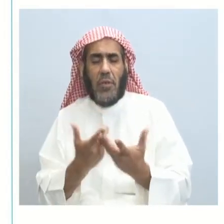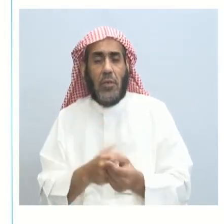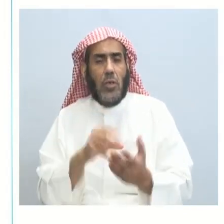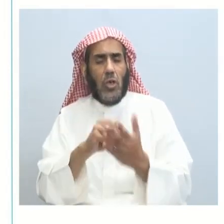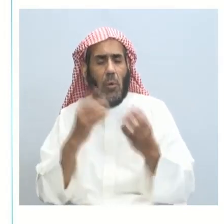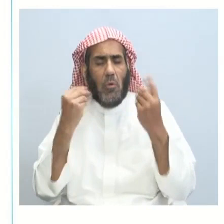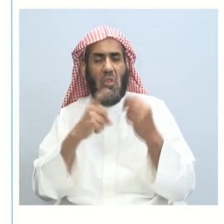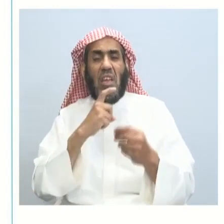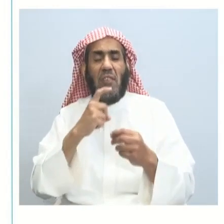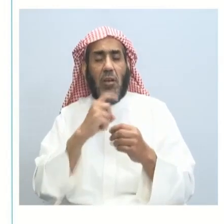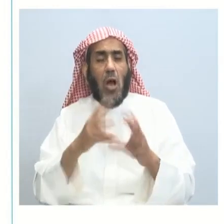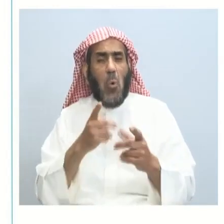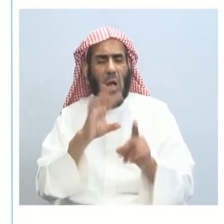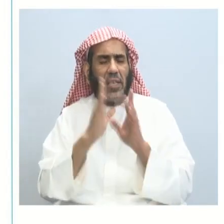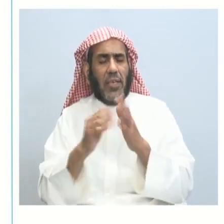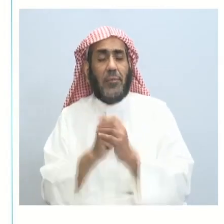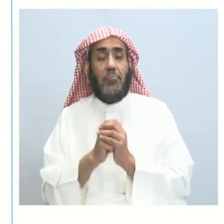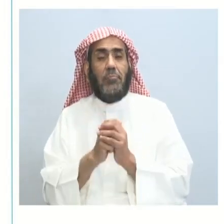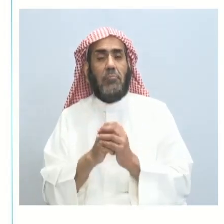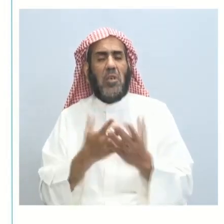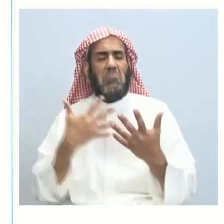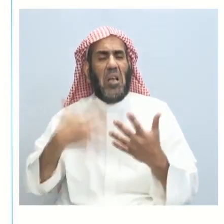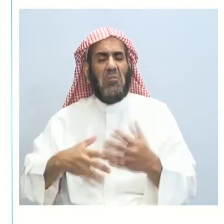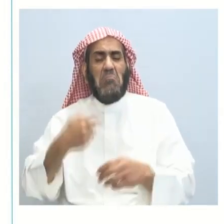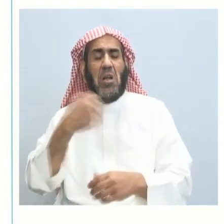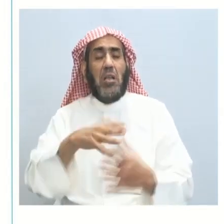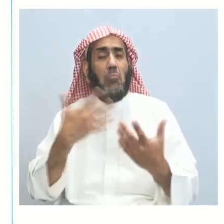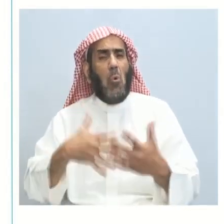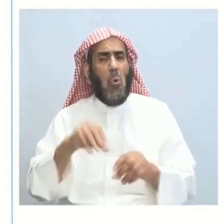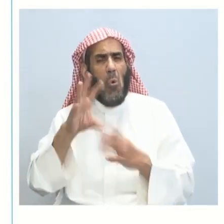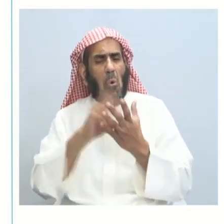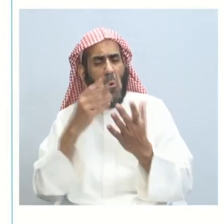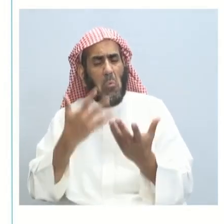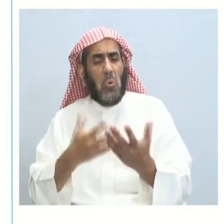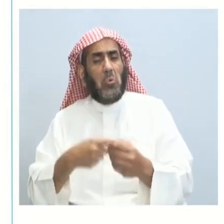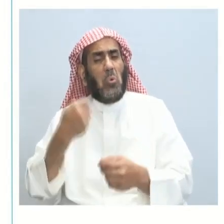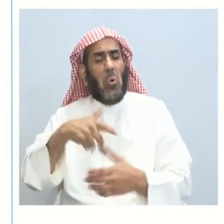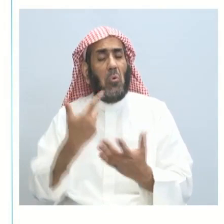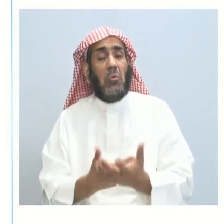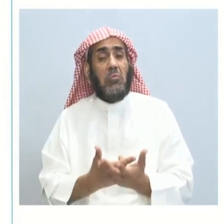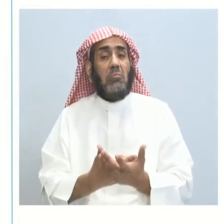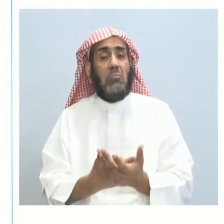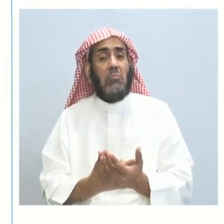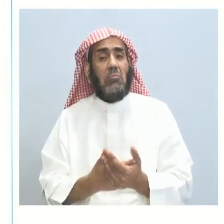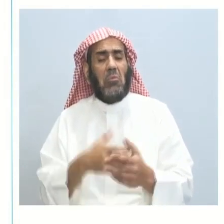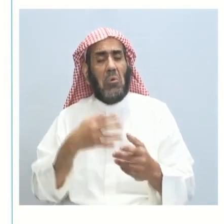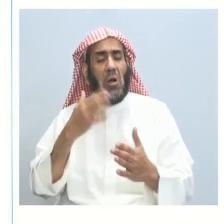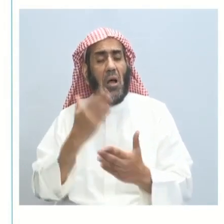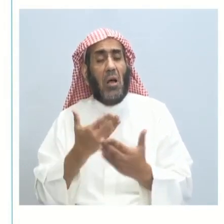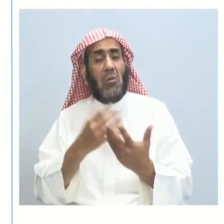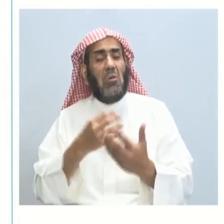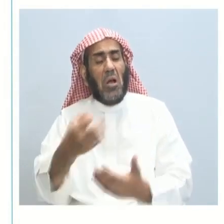معلومات ضعيفه او غير دقيقه قد تخسر ماليا التكاليف التي مثلا من حج